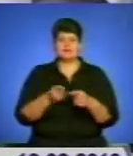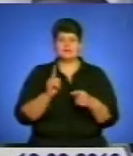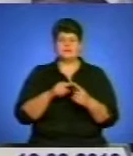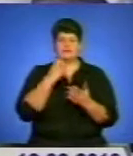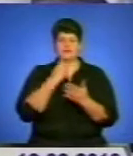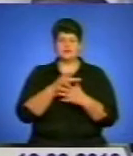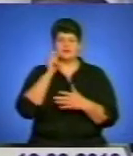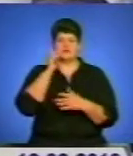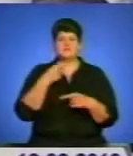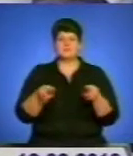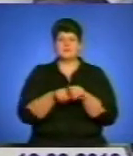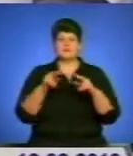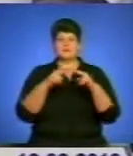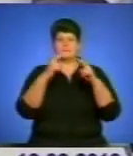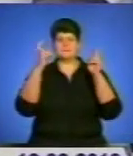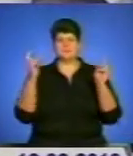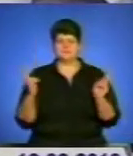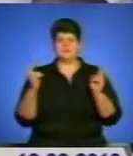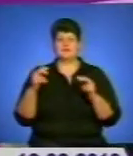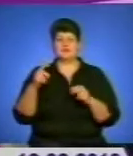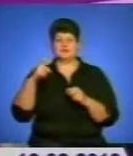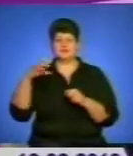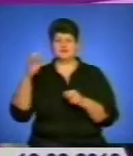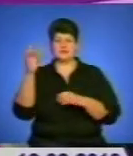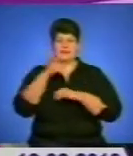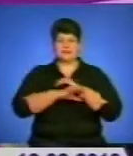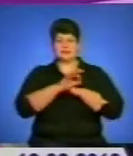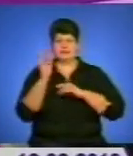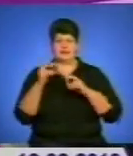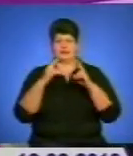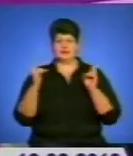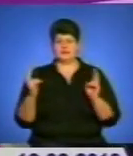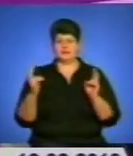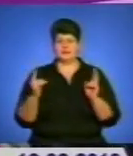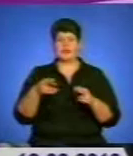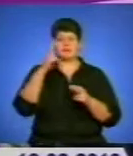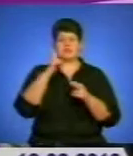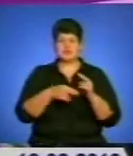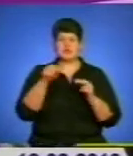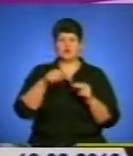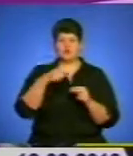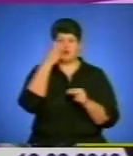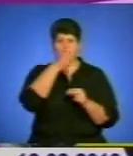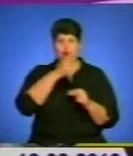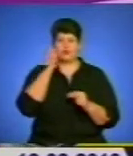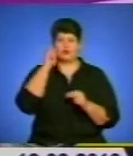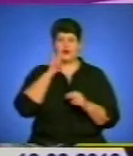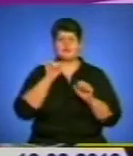Україну своєрідним мостом між Сходом та Заходом. Наприкінці цього року Україна